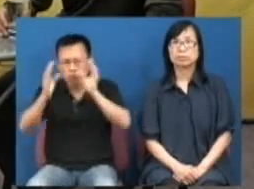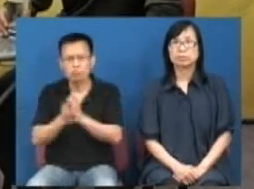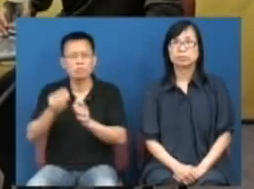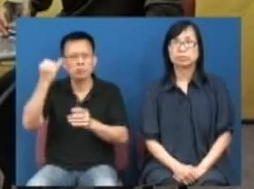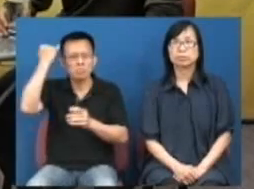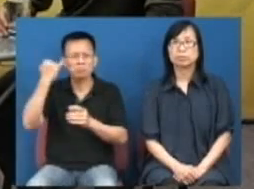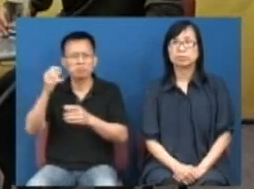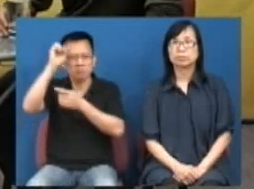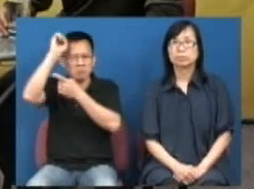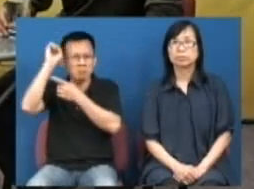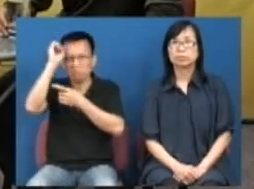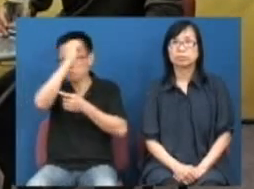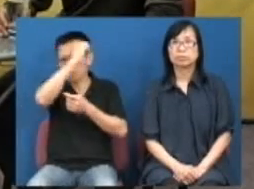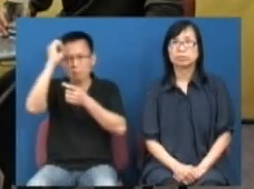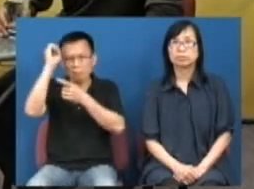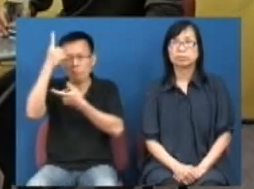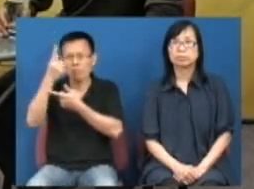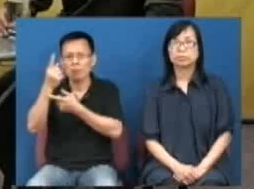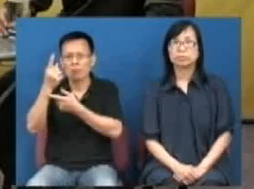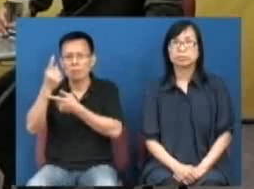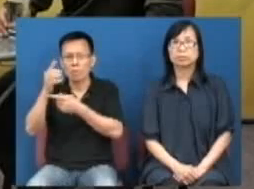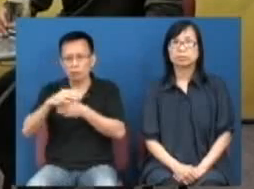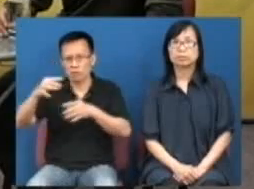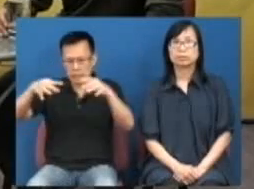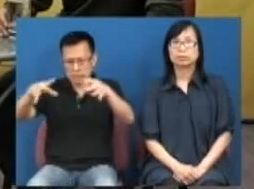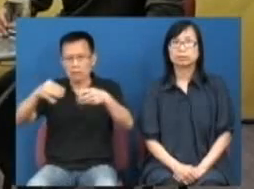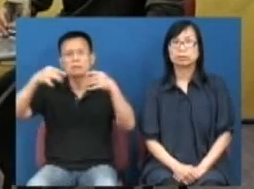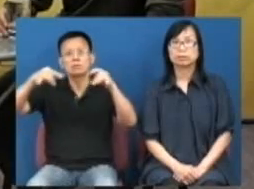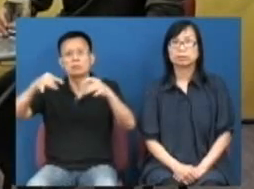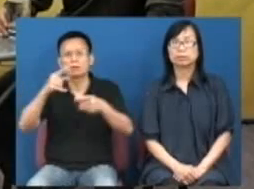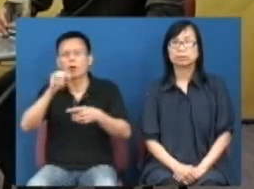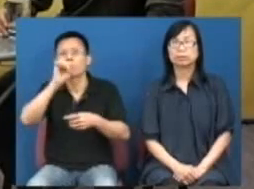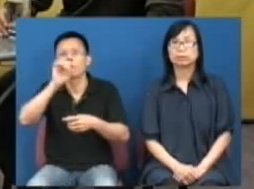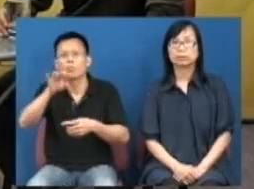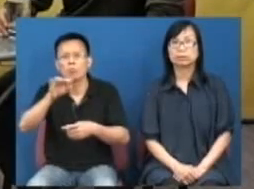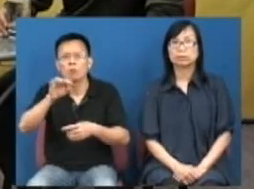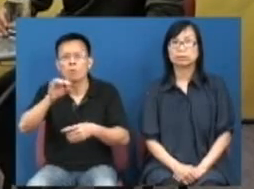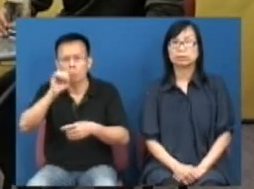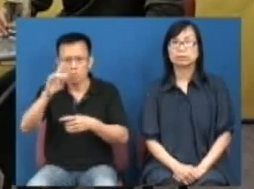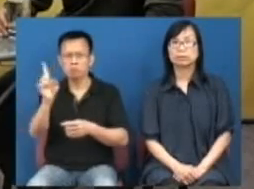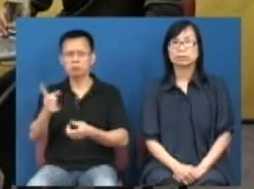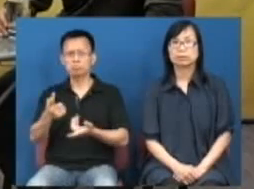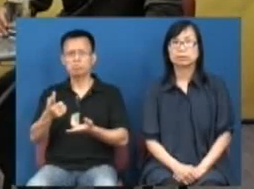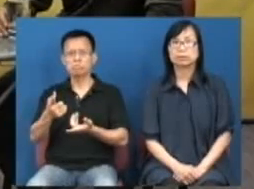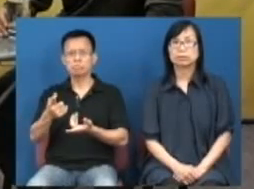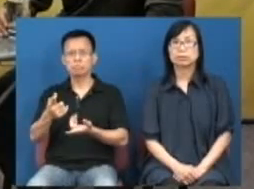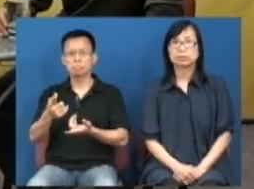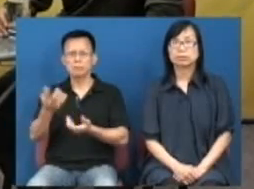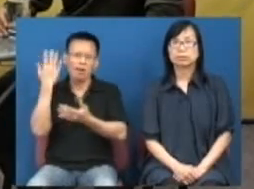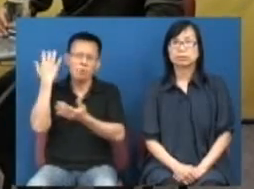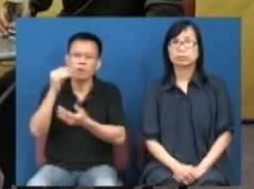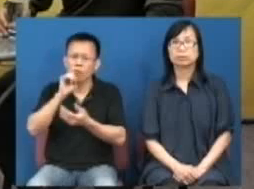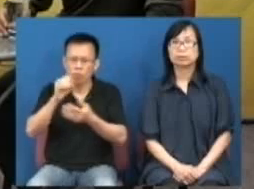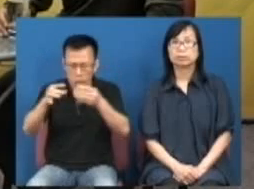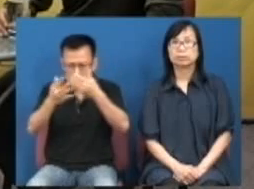嘅。你睇完之後，你係完全嗱，所以如果揸住呢個文本同人諮詢乜嘢先得㗎？你嗰段你後邊嗰段講乜嘢先？你話